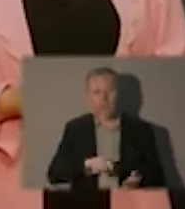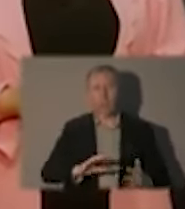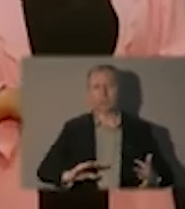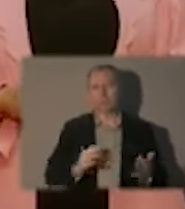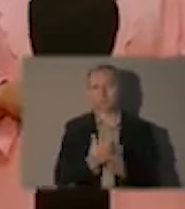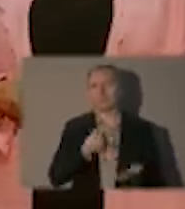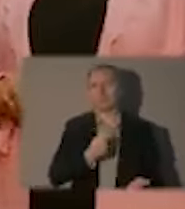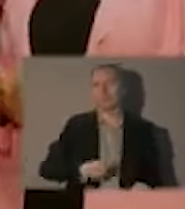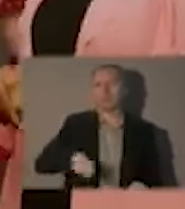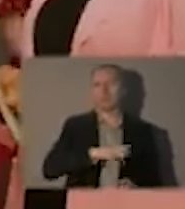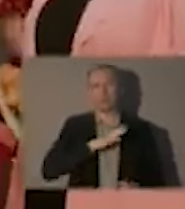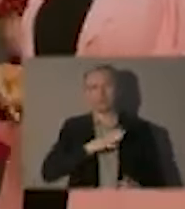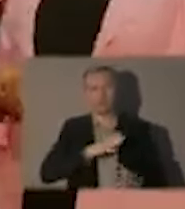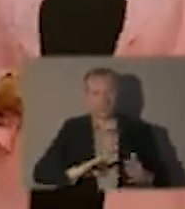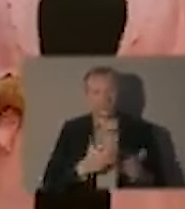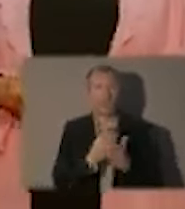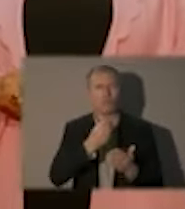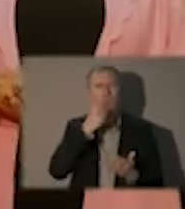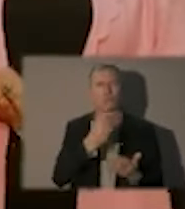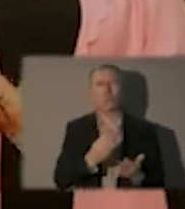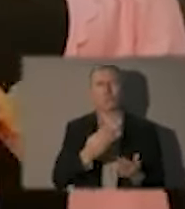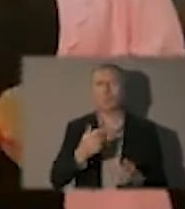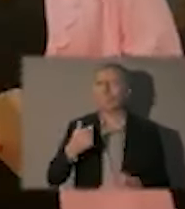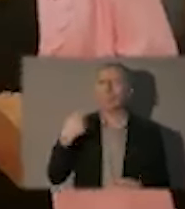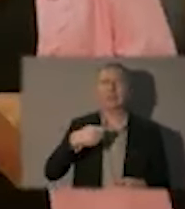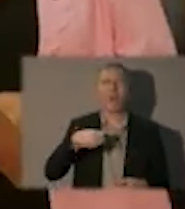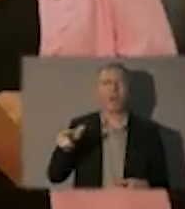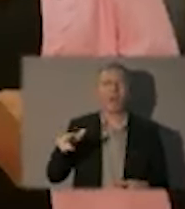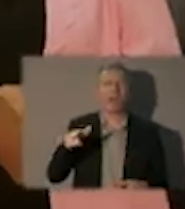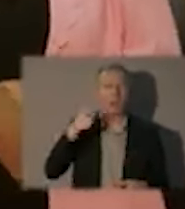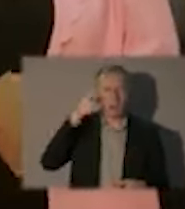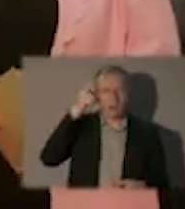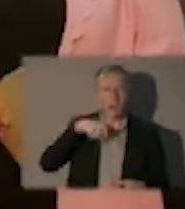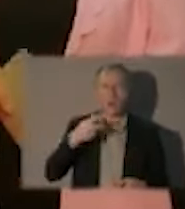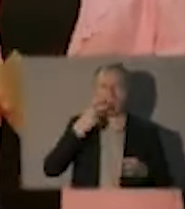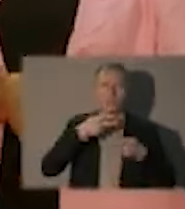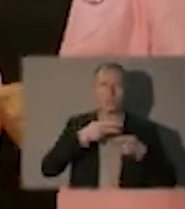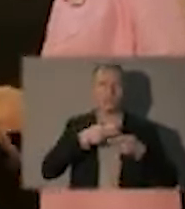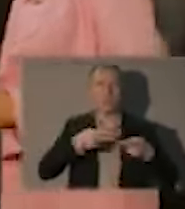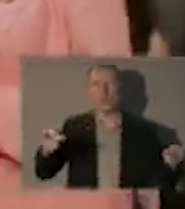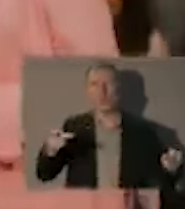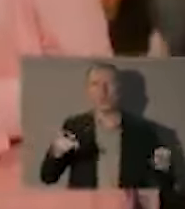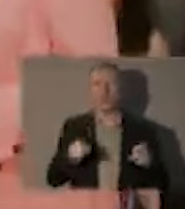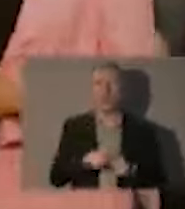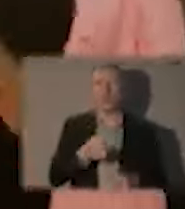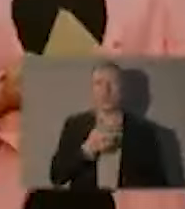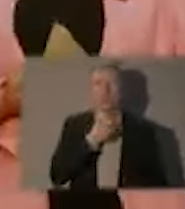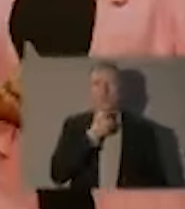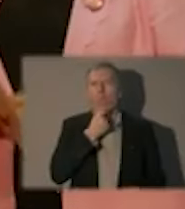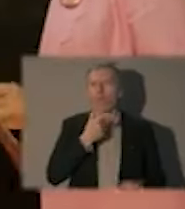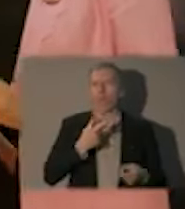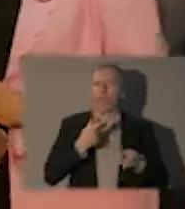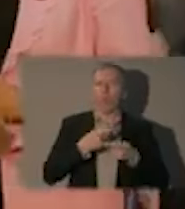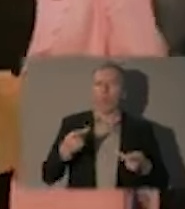serment que nous avons fait. Il faut réagir quand le président de la République annonce avec désinvolture qu'il est